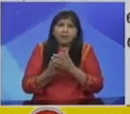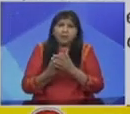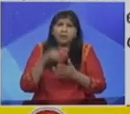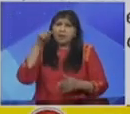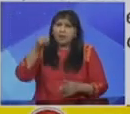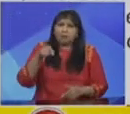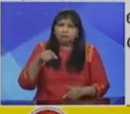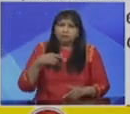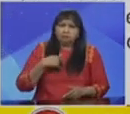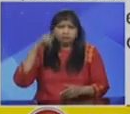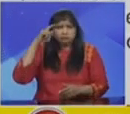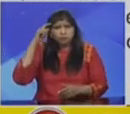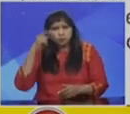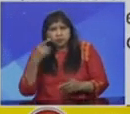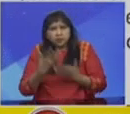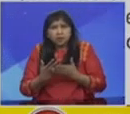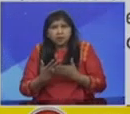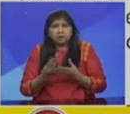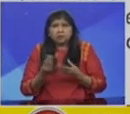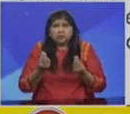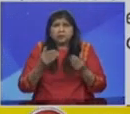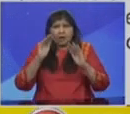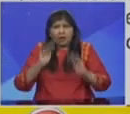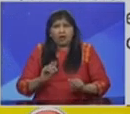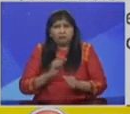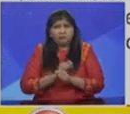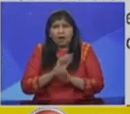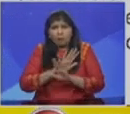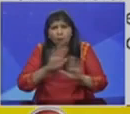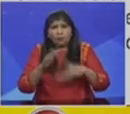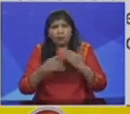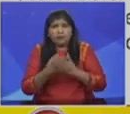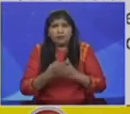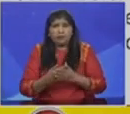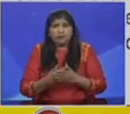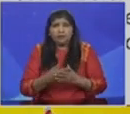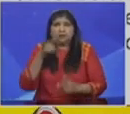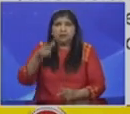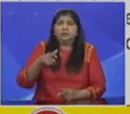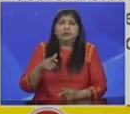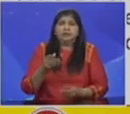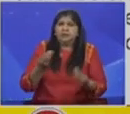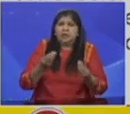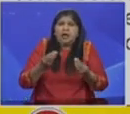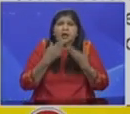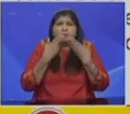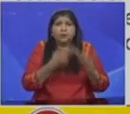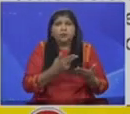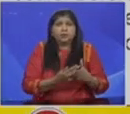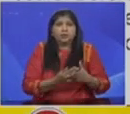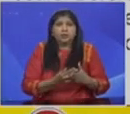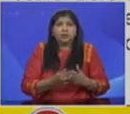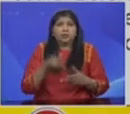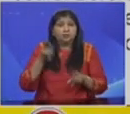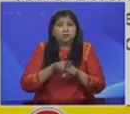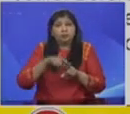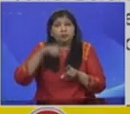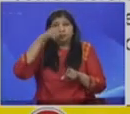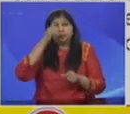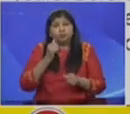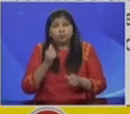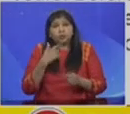कभी लगता है कि कुछ कमी रह गई? अपर्णा जी का सवाल बहुत सहज है, लेकिन उतना ही मुश्किल